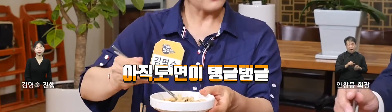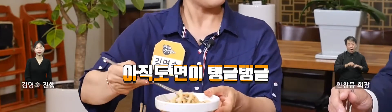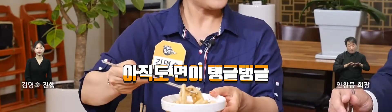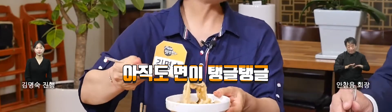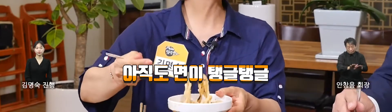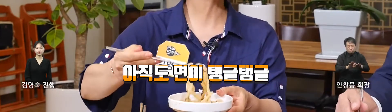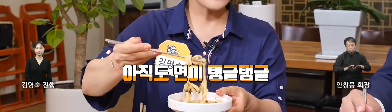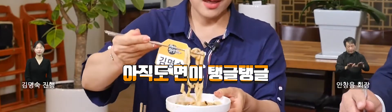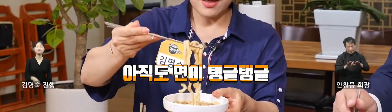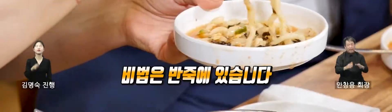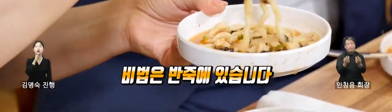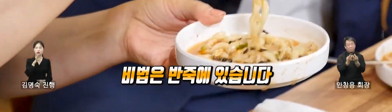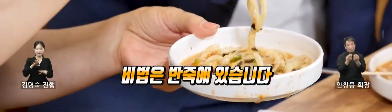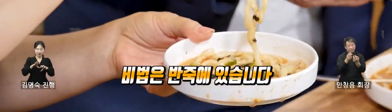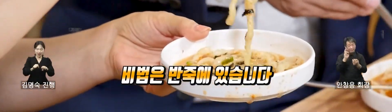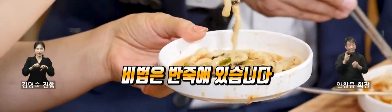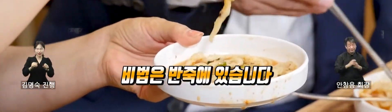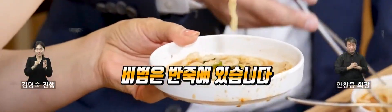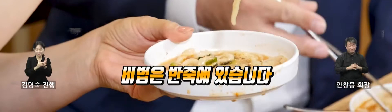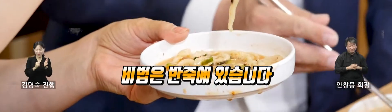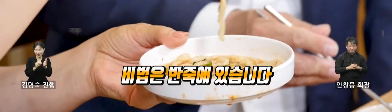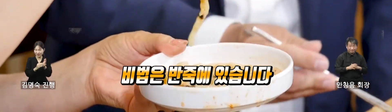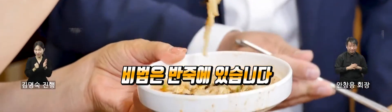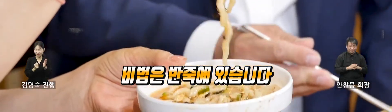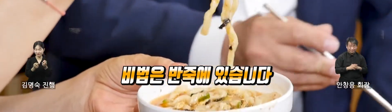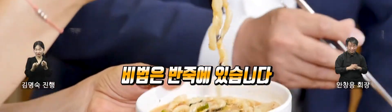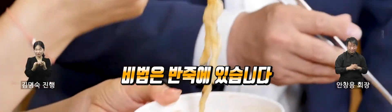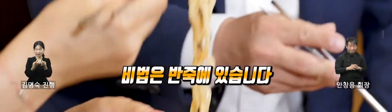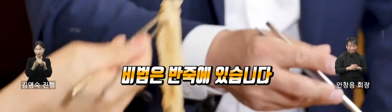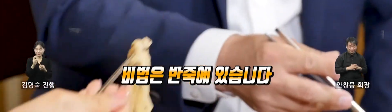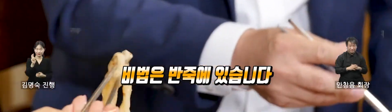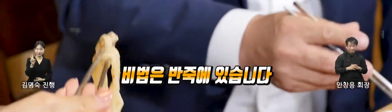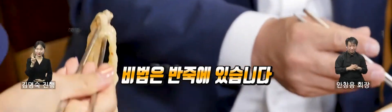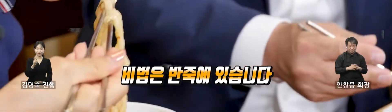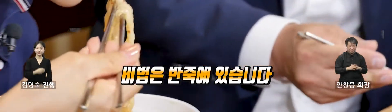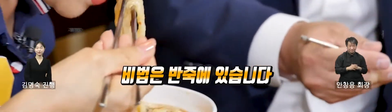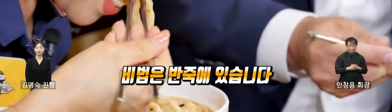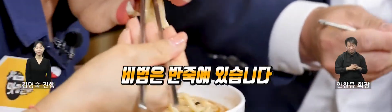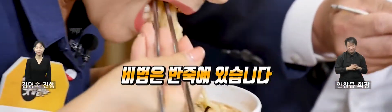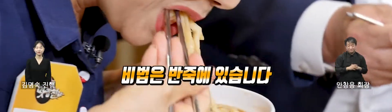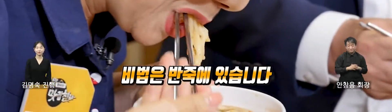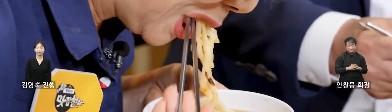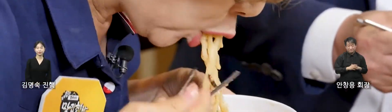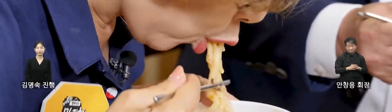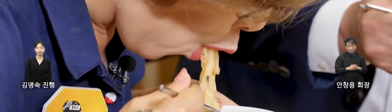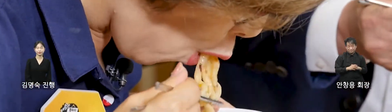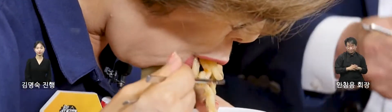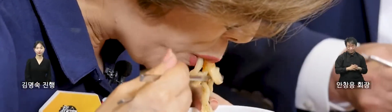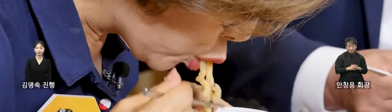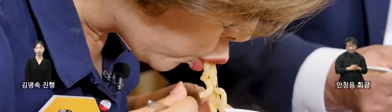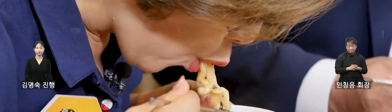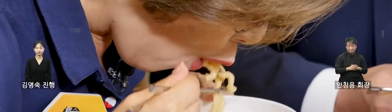예, 반죽의 예. 비법은 반죽에 비법은 있습니다. 반죽의